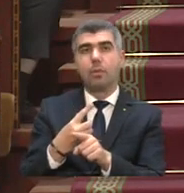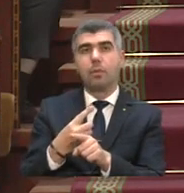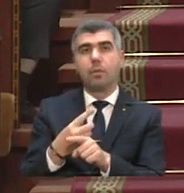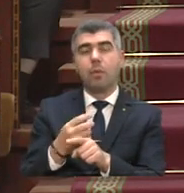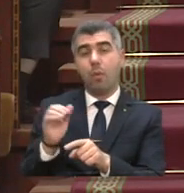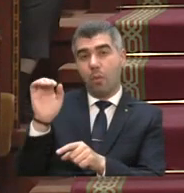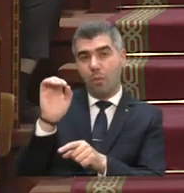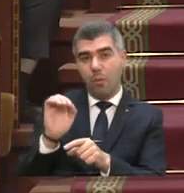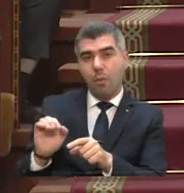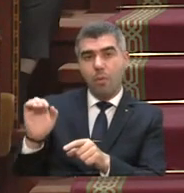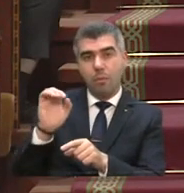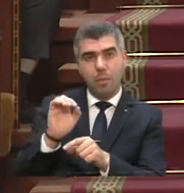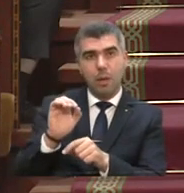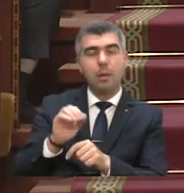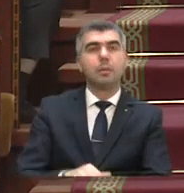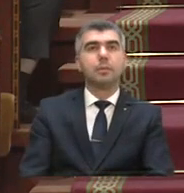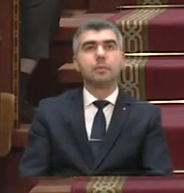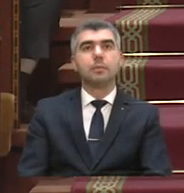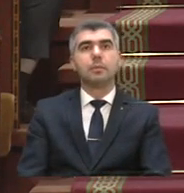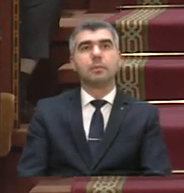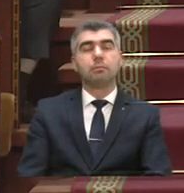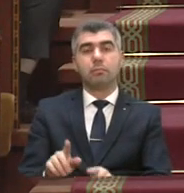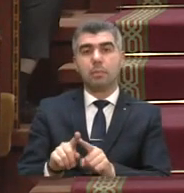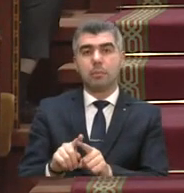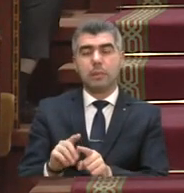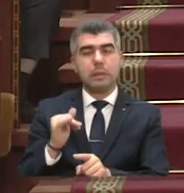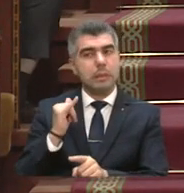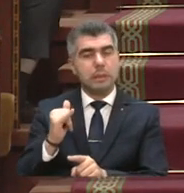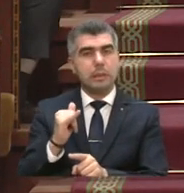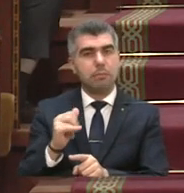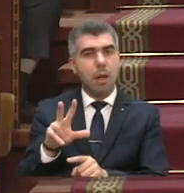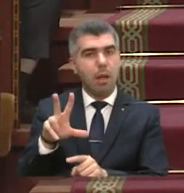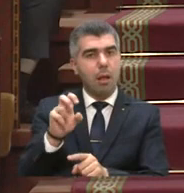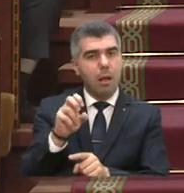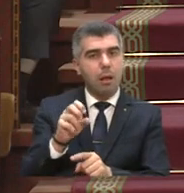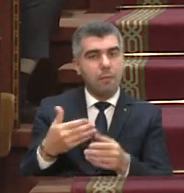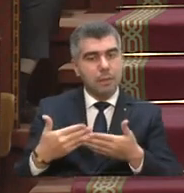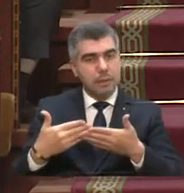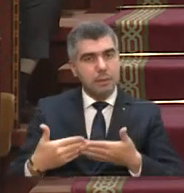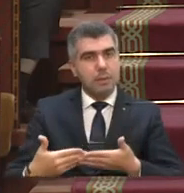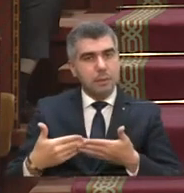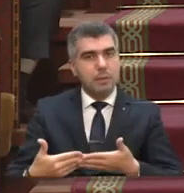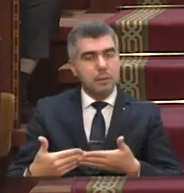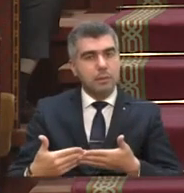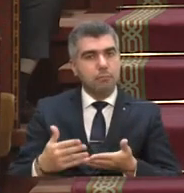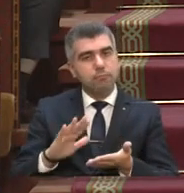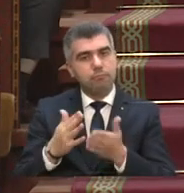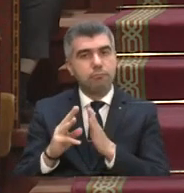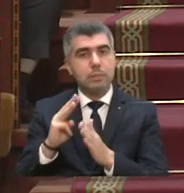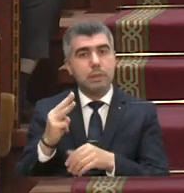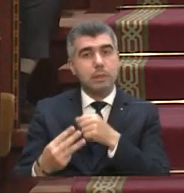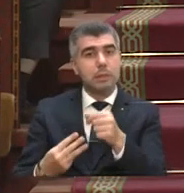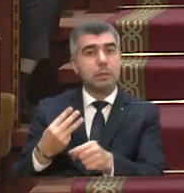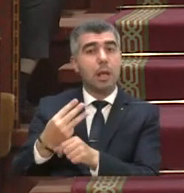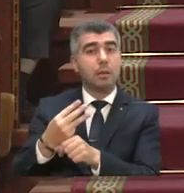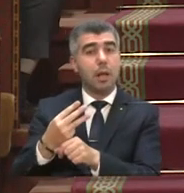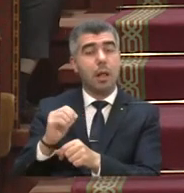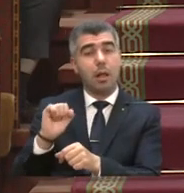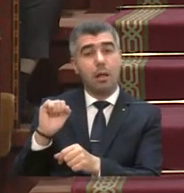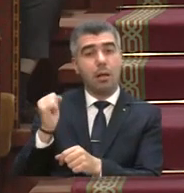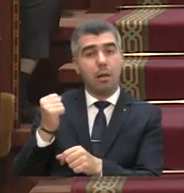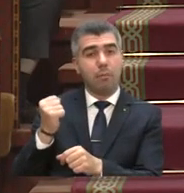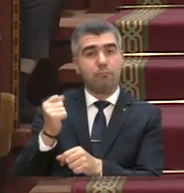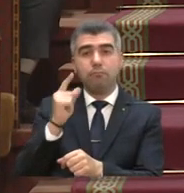اللي هو نقل حيوي وكيعيش في هذه الظروف هذه مدة 3 سنوات وحنا كنعيشوا